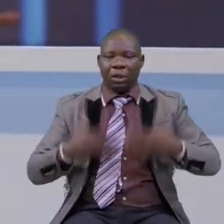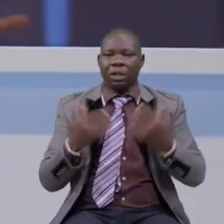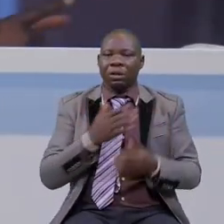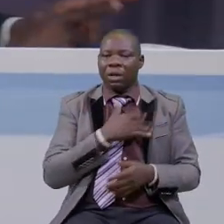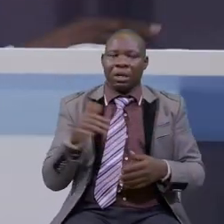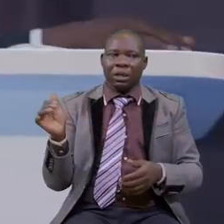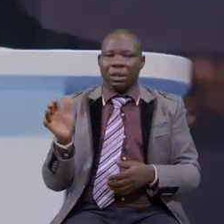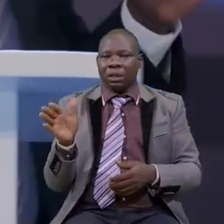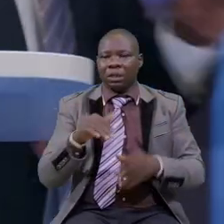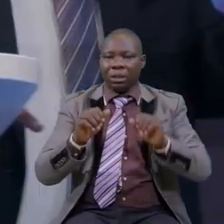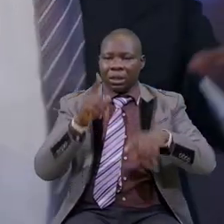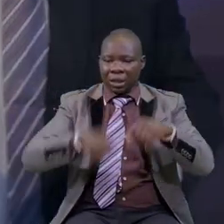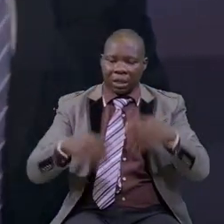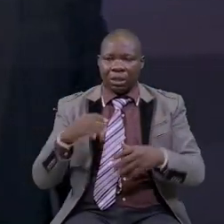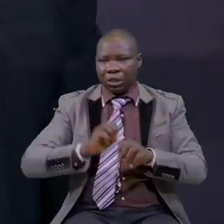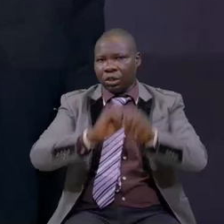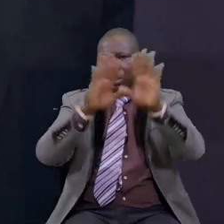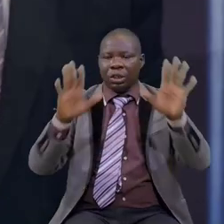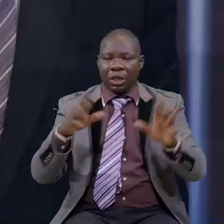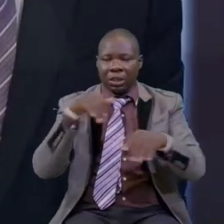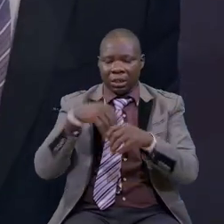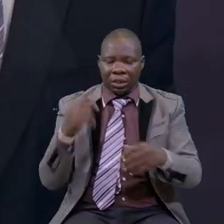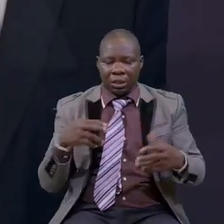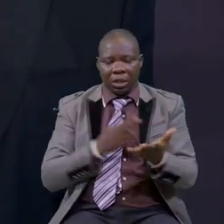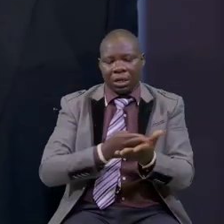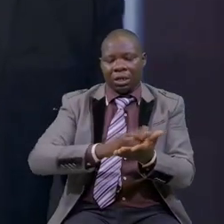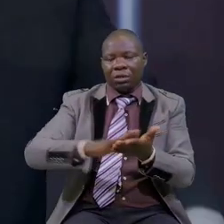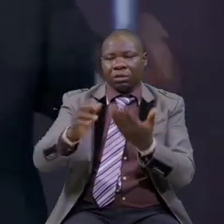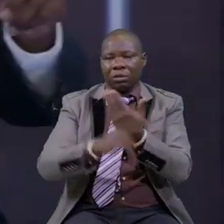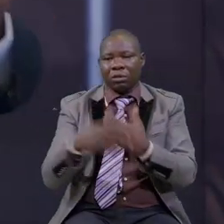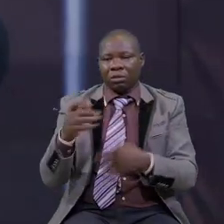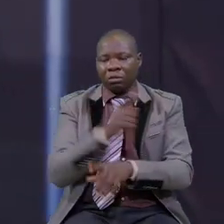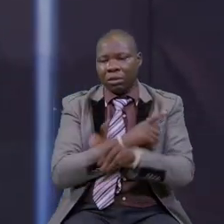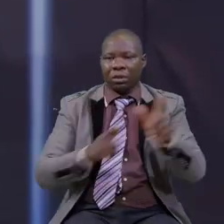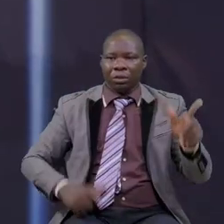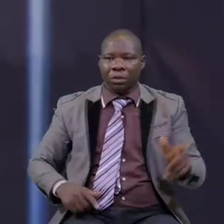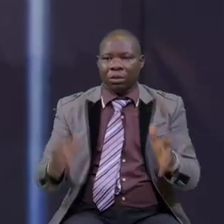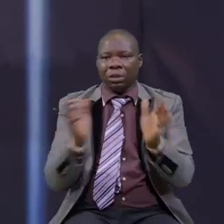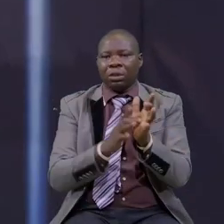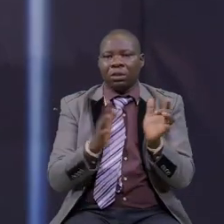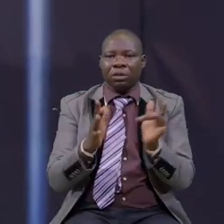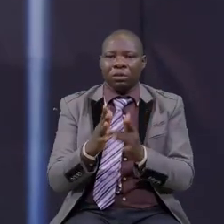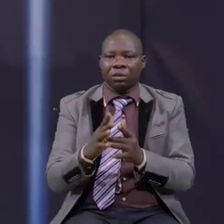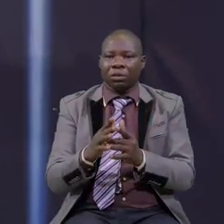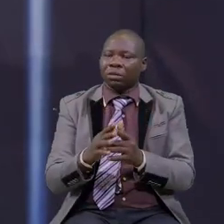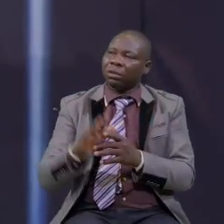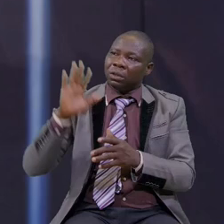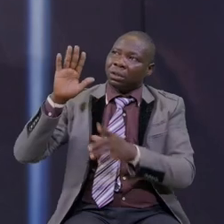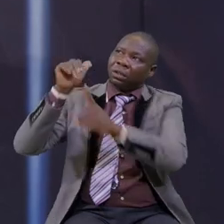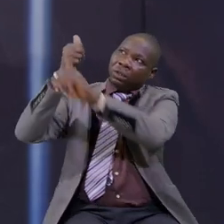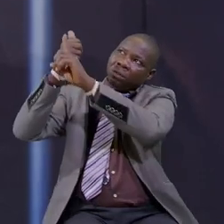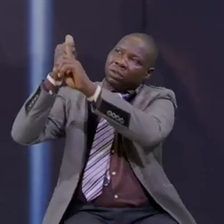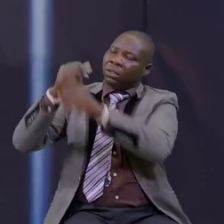ils n'arrivent pas à briller dans la justice du Seigneur. Jésus lui-même a